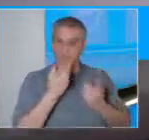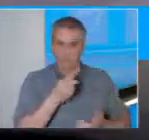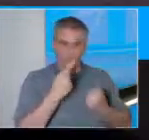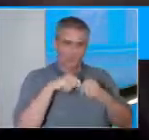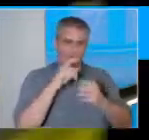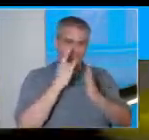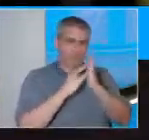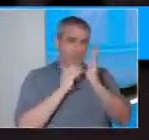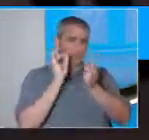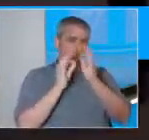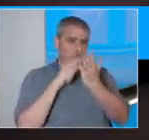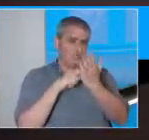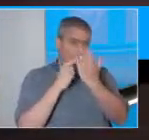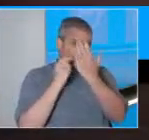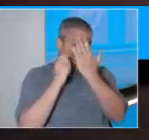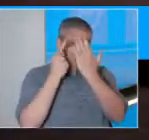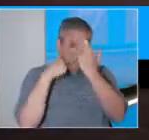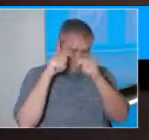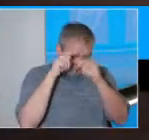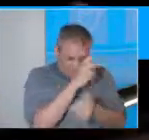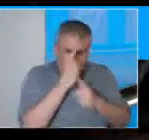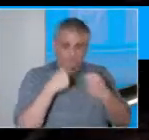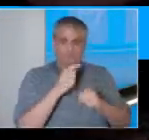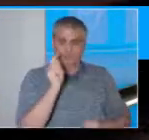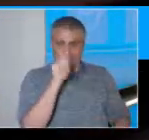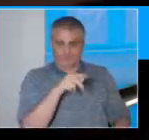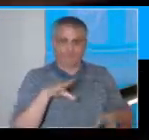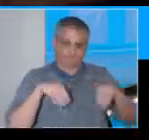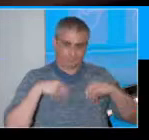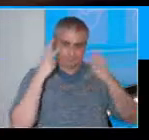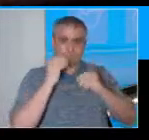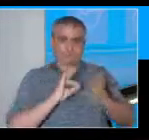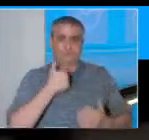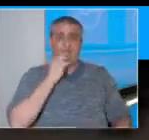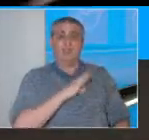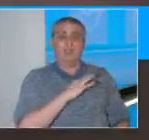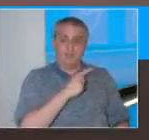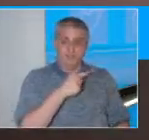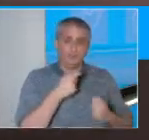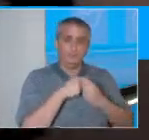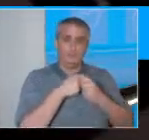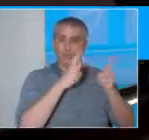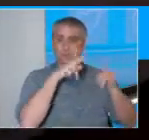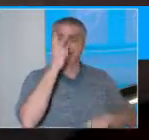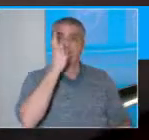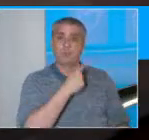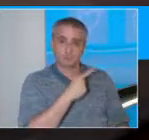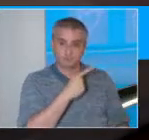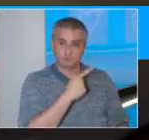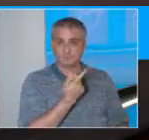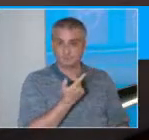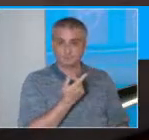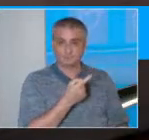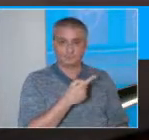בוועדת החוקה, חוק ומשפט, יושב ראש הוועדה יעקב אשר הגיע להסכמות עם שר הבריאות אדלשטיין בנוגע לשבים מחול,